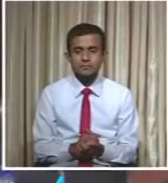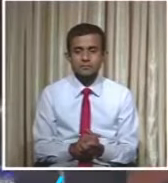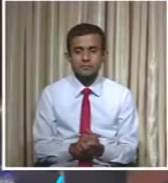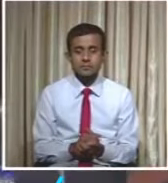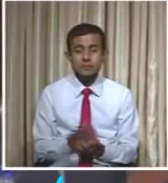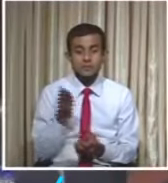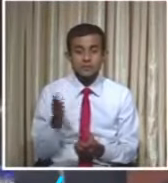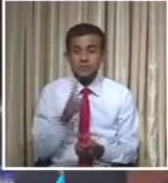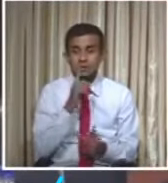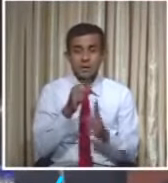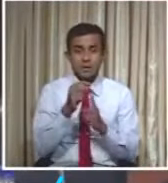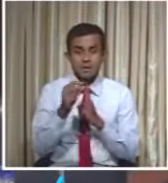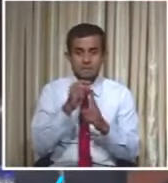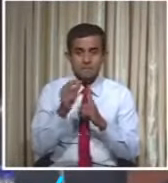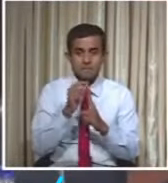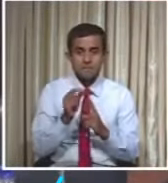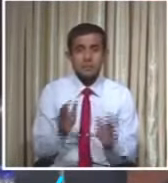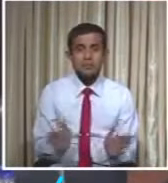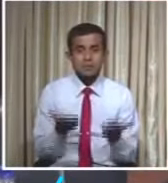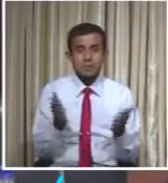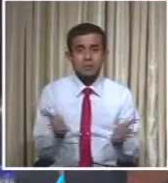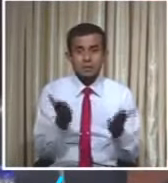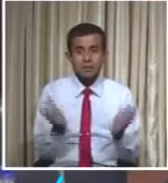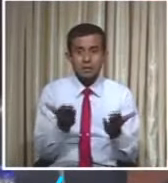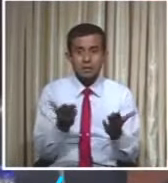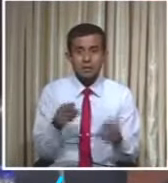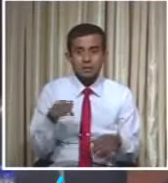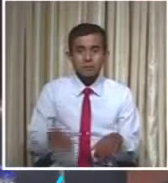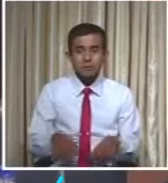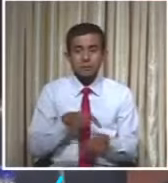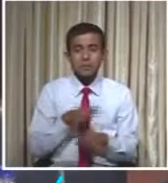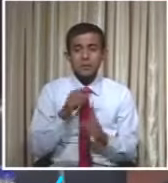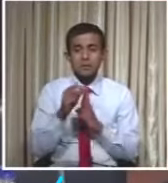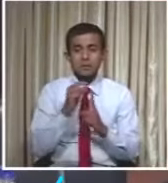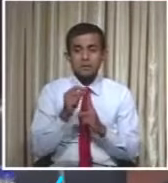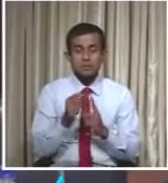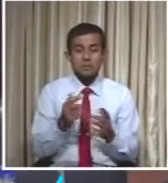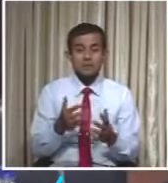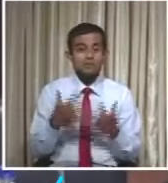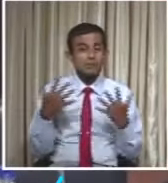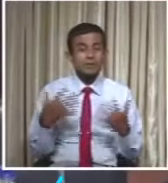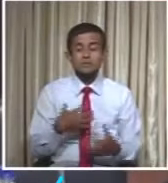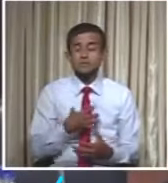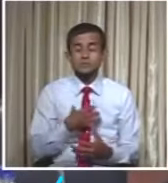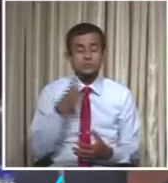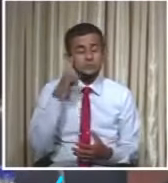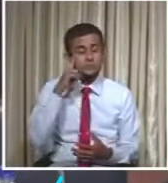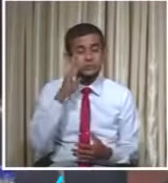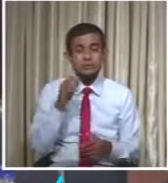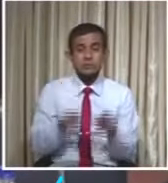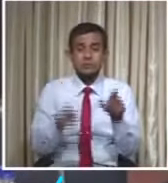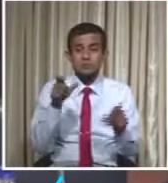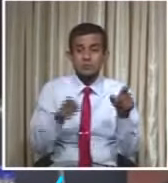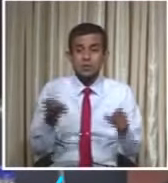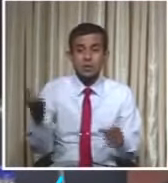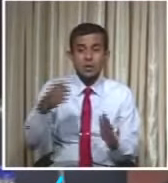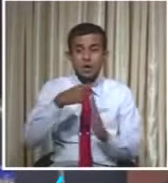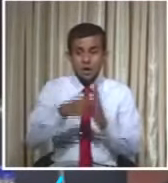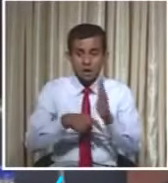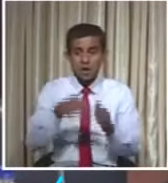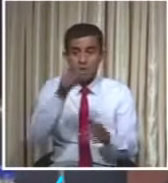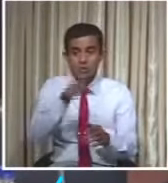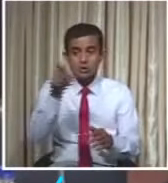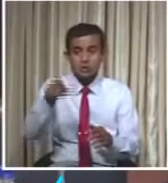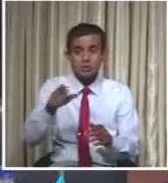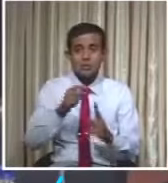මේ විදියට පාර්ලිමේන්තුව පවත්වාගෙන යනවනම් දැනටමත් මේ පාර්ලිමේන්තුවේ ගැට විශාල කලකිරීමක් තියෙන්නේ අපේ රටේ ජනතාව. ඉතින් ඔබතුමා